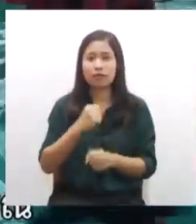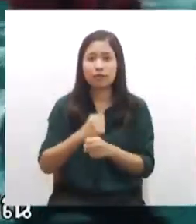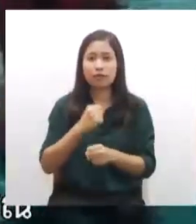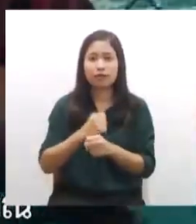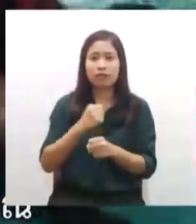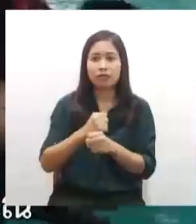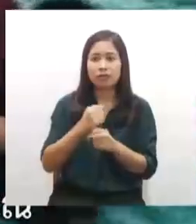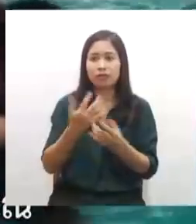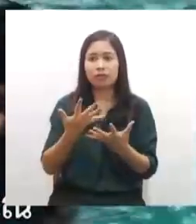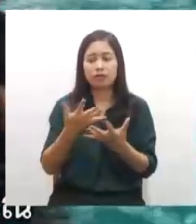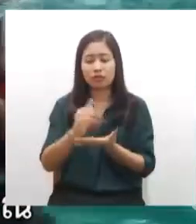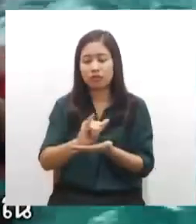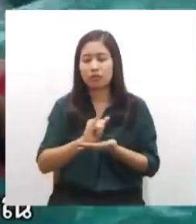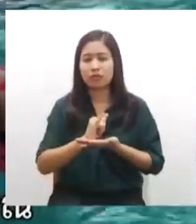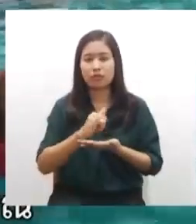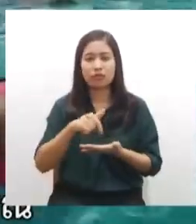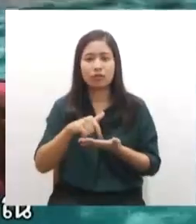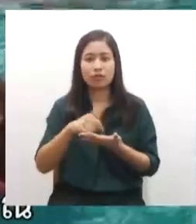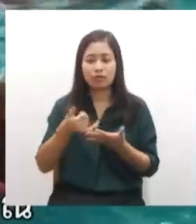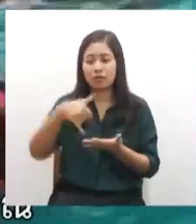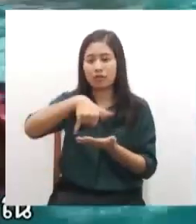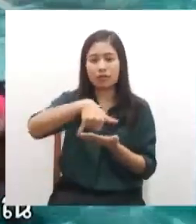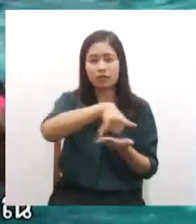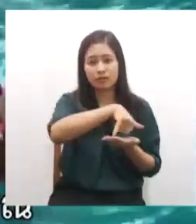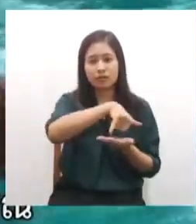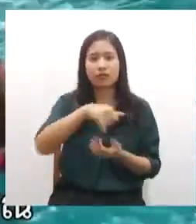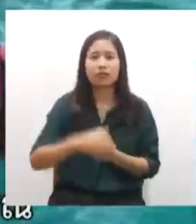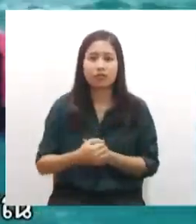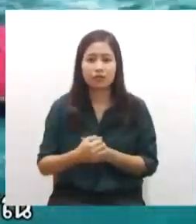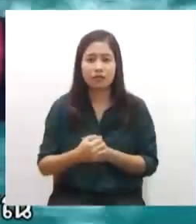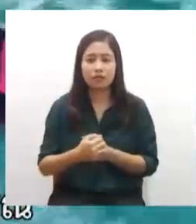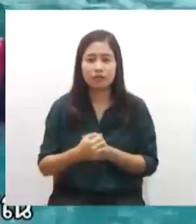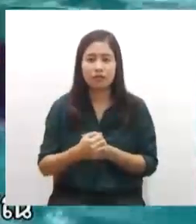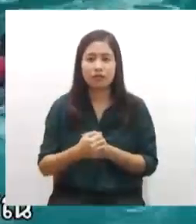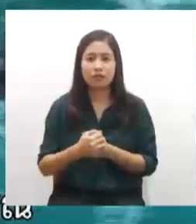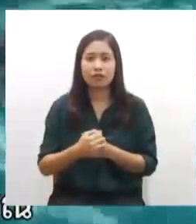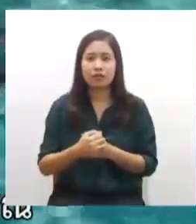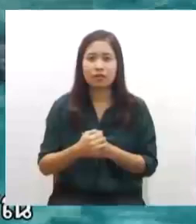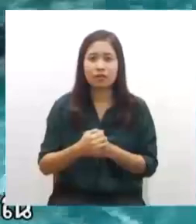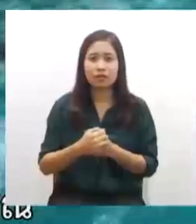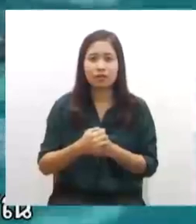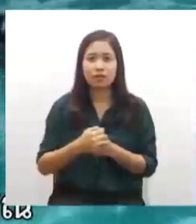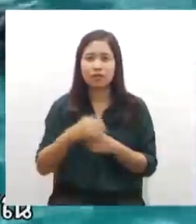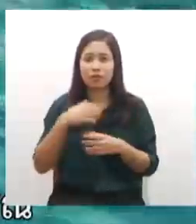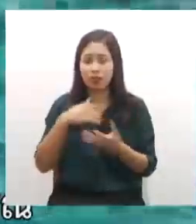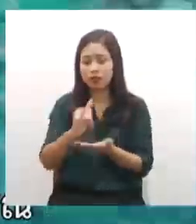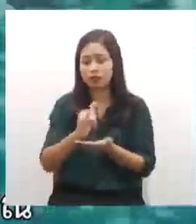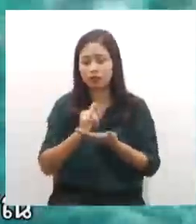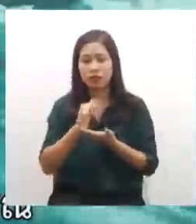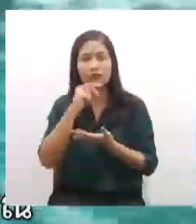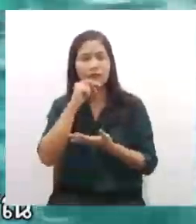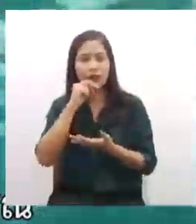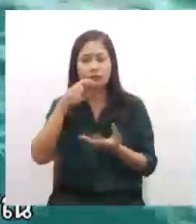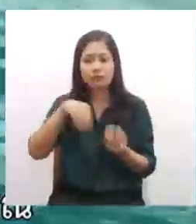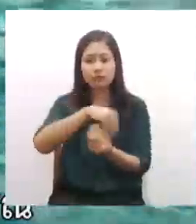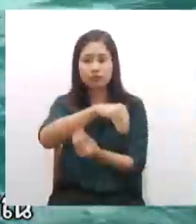ำในท่านอนหงายหรือนอนคว่ำการเดินต้านกับกระแสน้ำวน